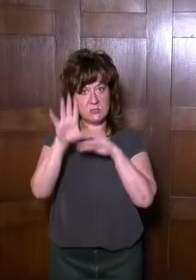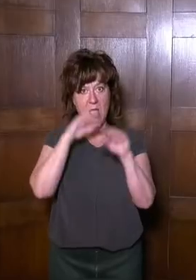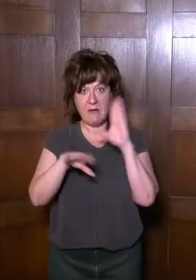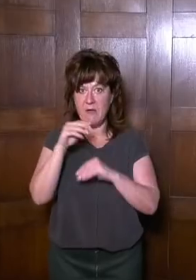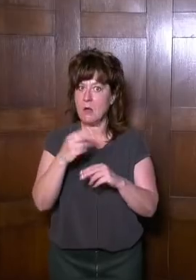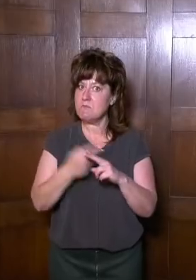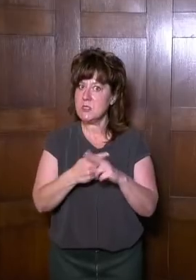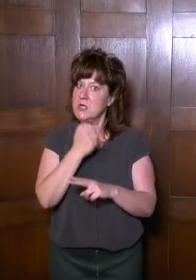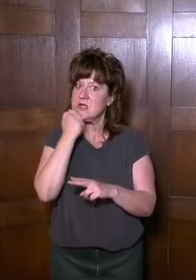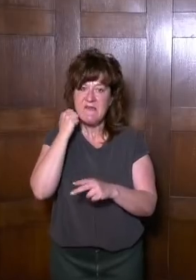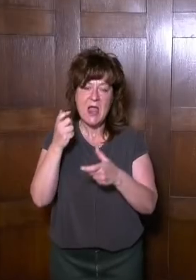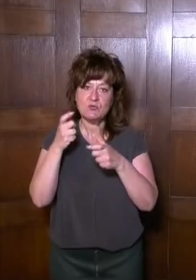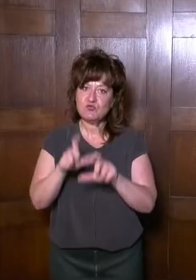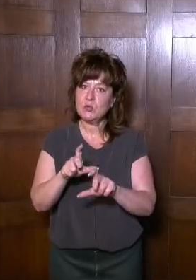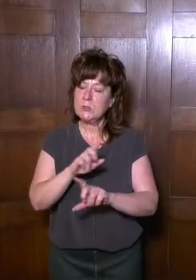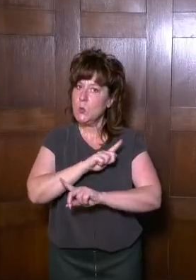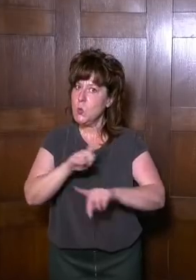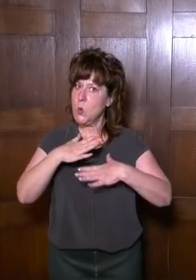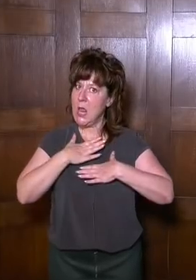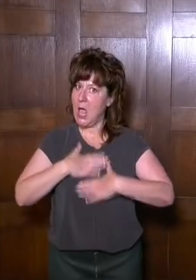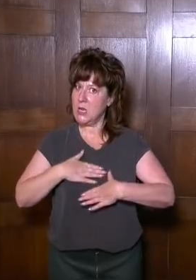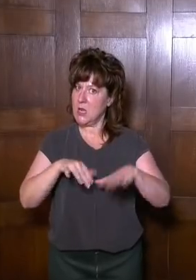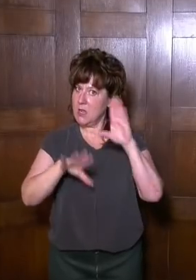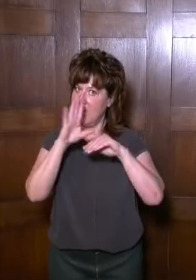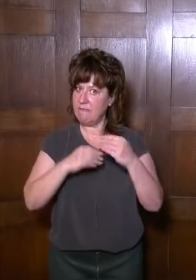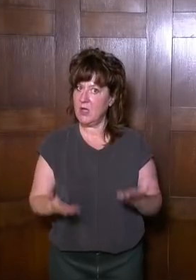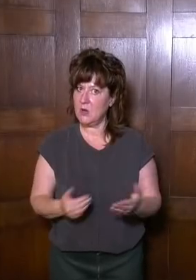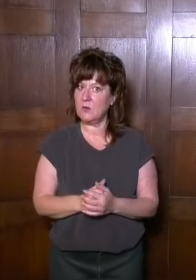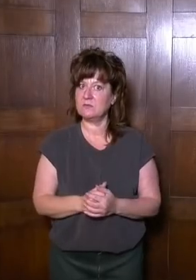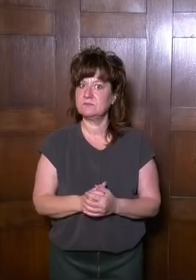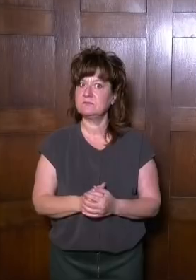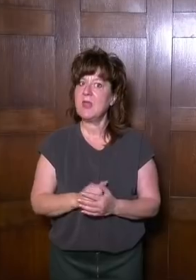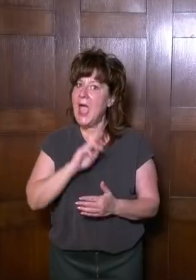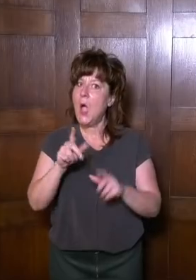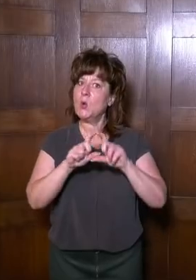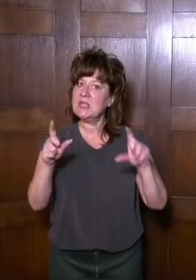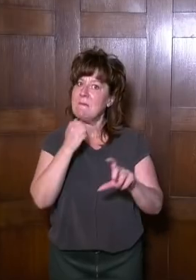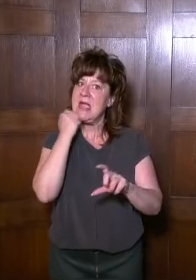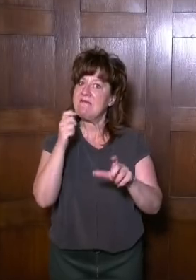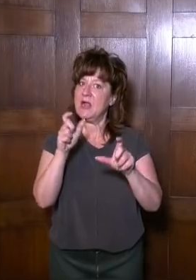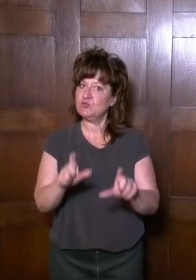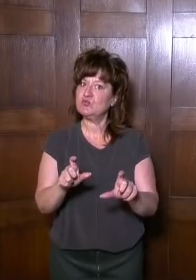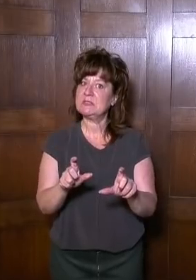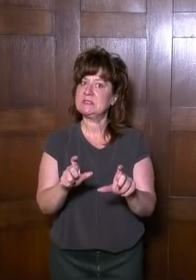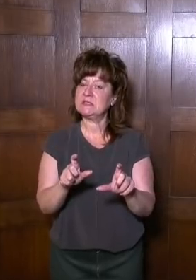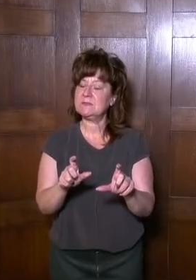gerade im Gewaltschutz, sehr unangenehm. Bleiben wir bei dem Gewaltschutz. Wir haben